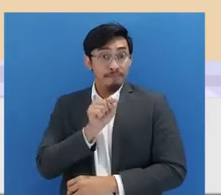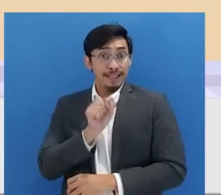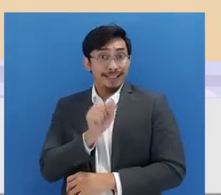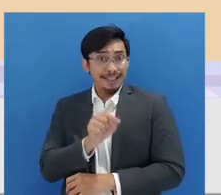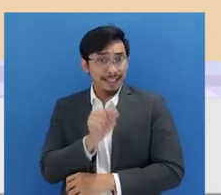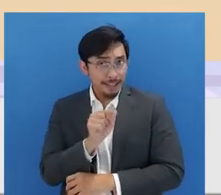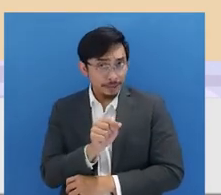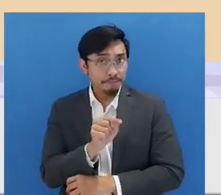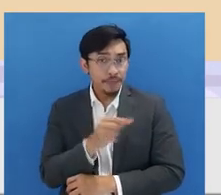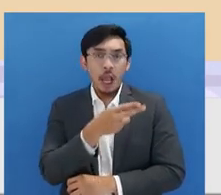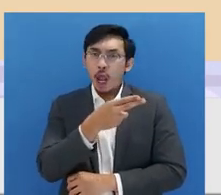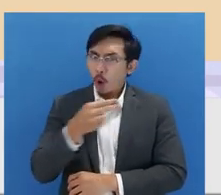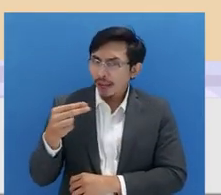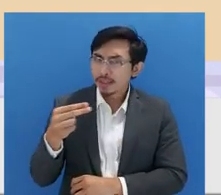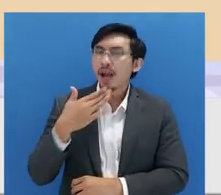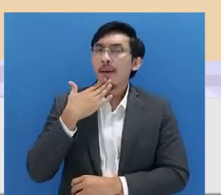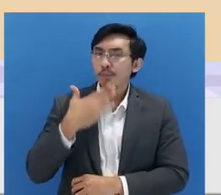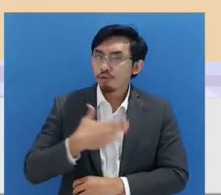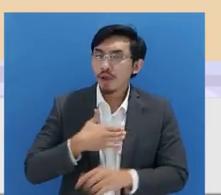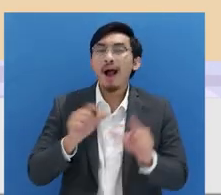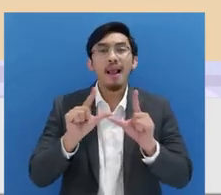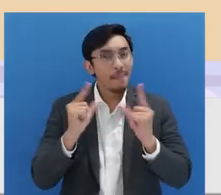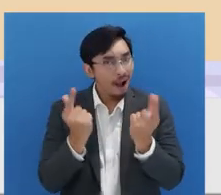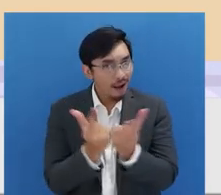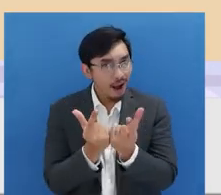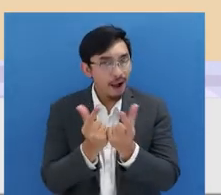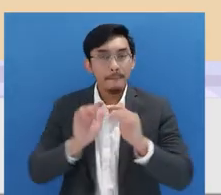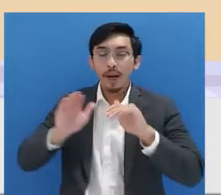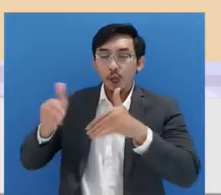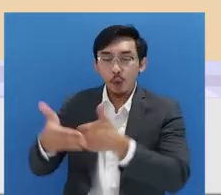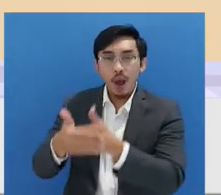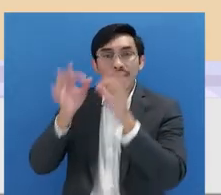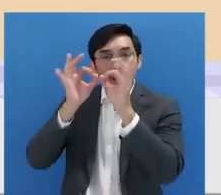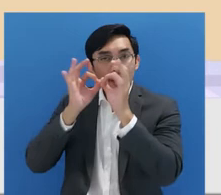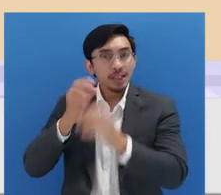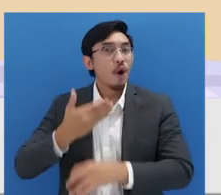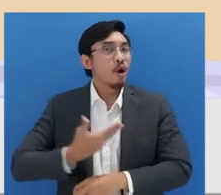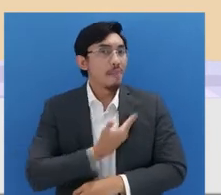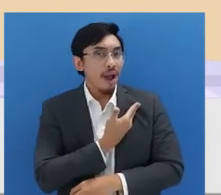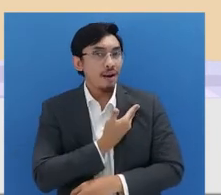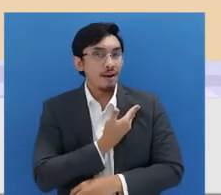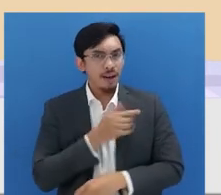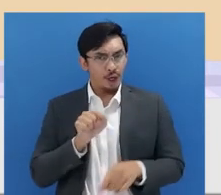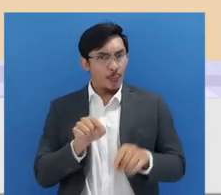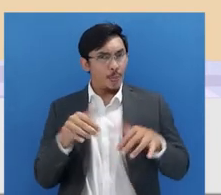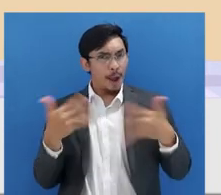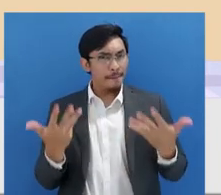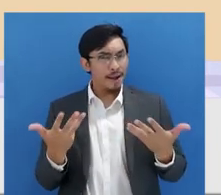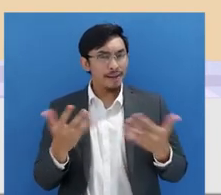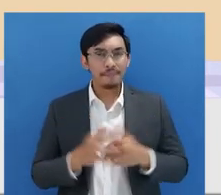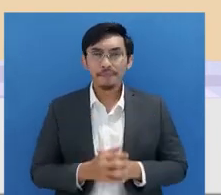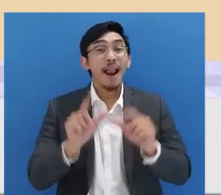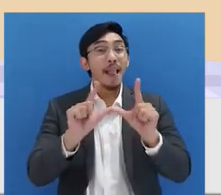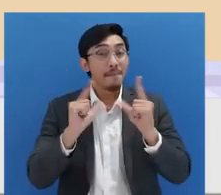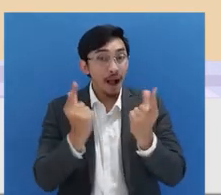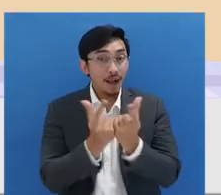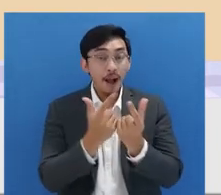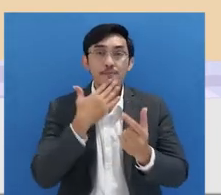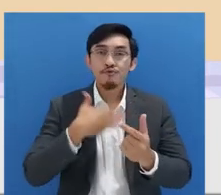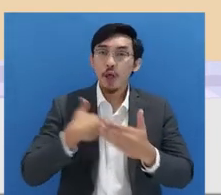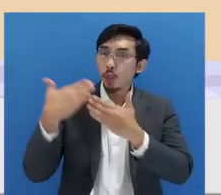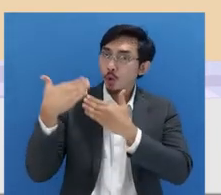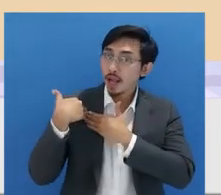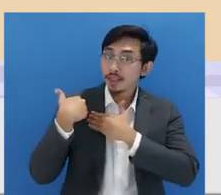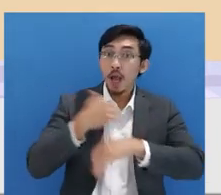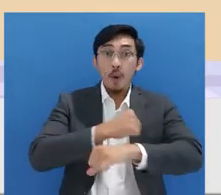bagi saksi dan korban, Indonesia memiliki Lembaga Perlindungan Saksi dan Korban. Apakah itu? Lembaga yang